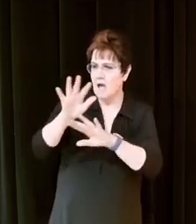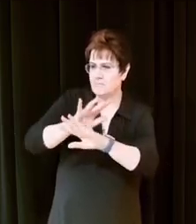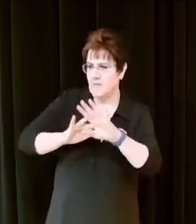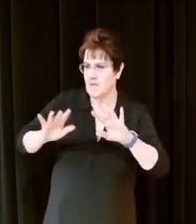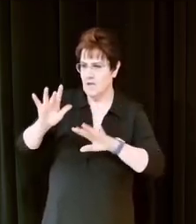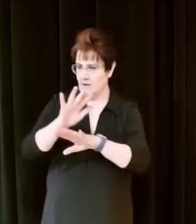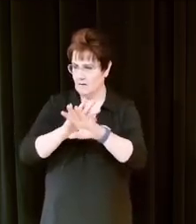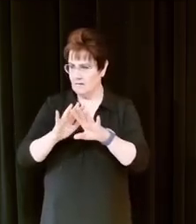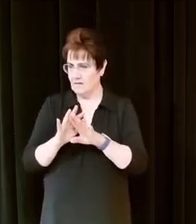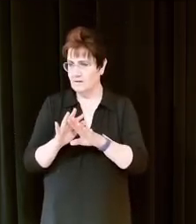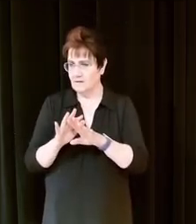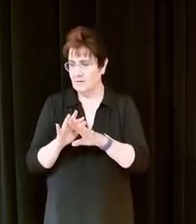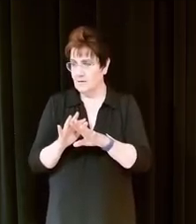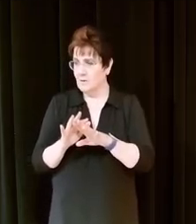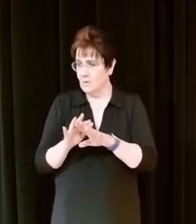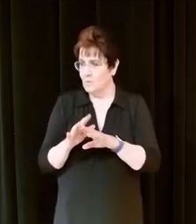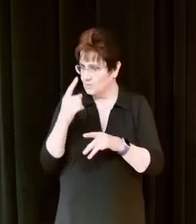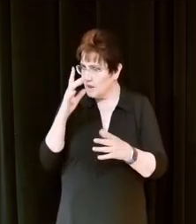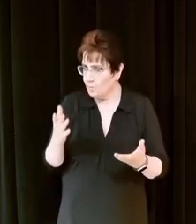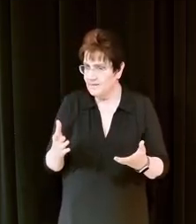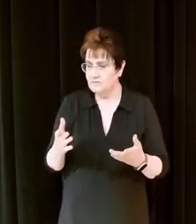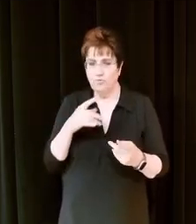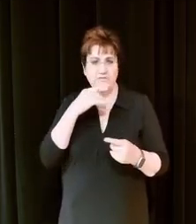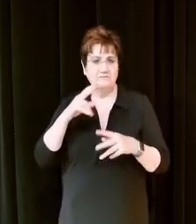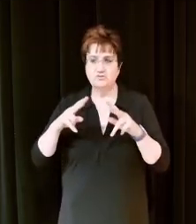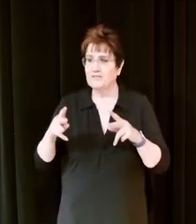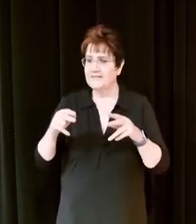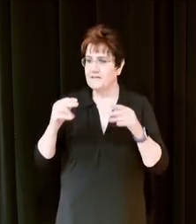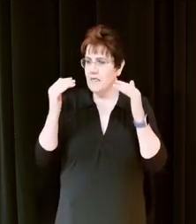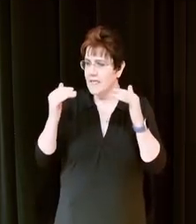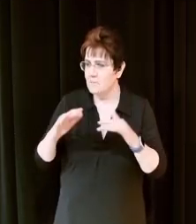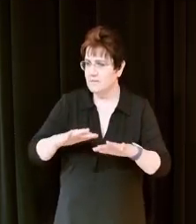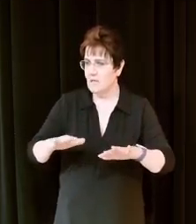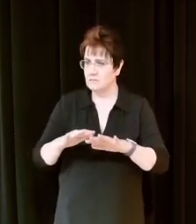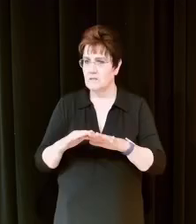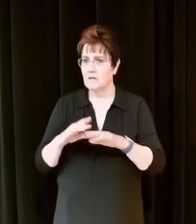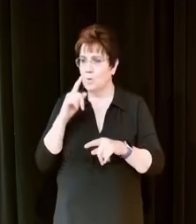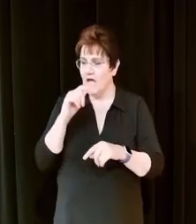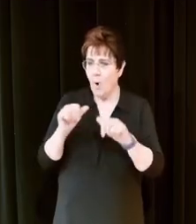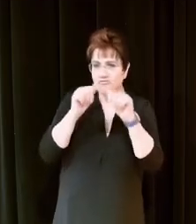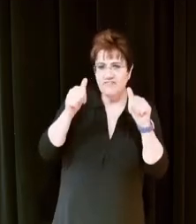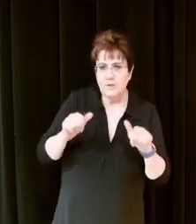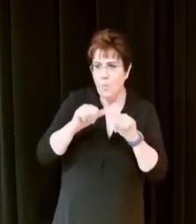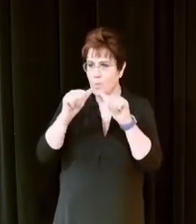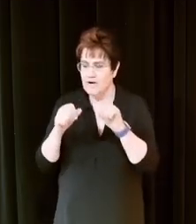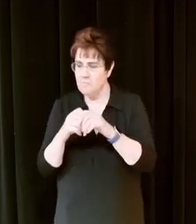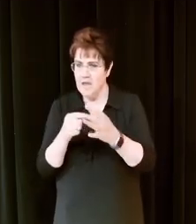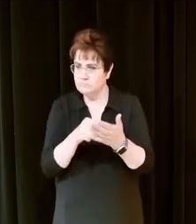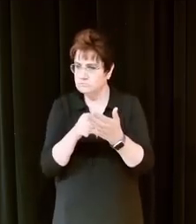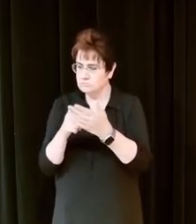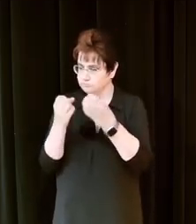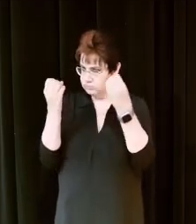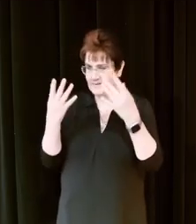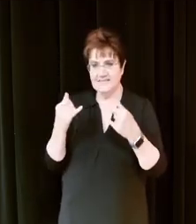Wahnsinnig in Anführungsstrichen. Auf ganz unterschiedlichen Ebenen, sowohl formal, aber natürlich auch figurativ. Es tauchen plötzlich Figuren